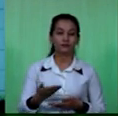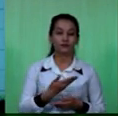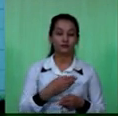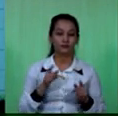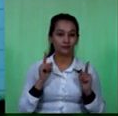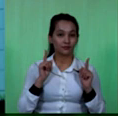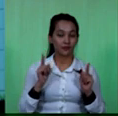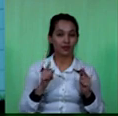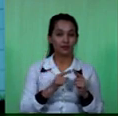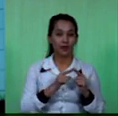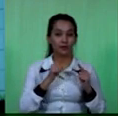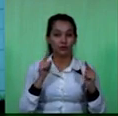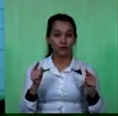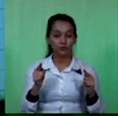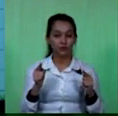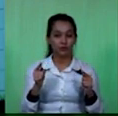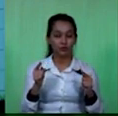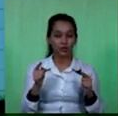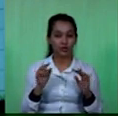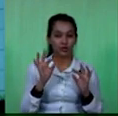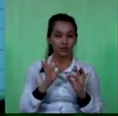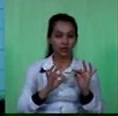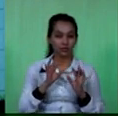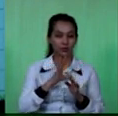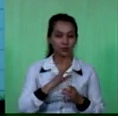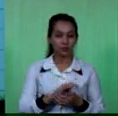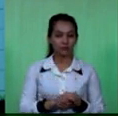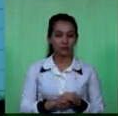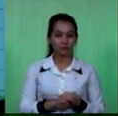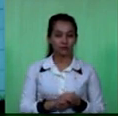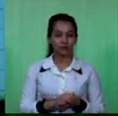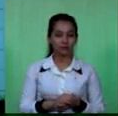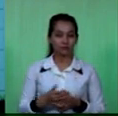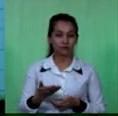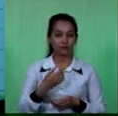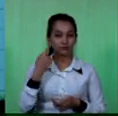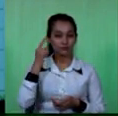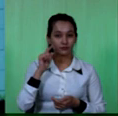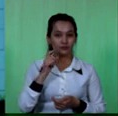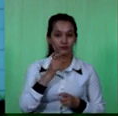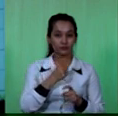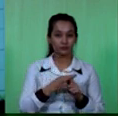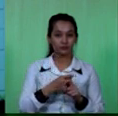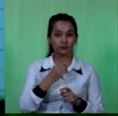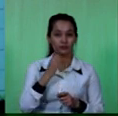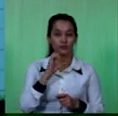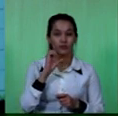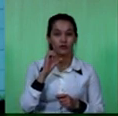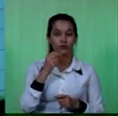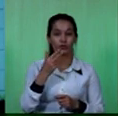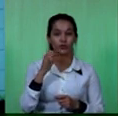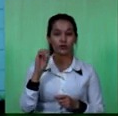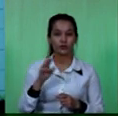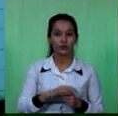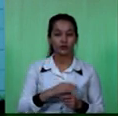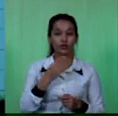ushbu uzunlikni quyidagicha belgilab oldik. Biz bilamizki, X 3 santimetrga teng,